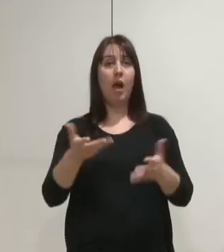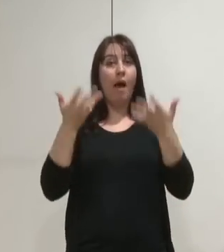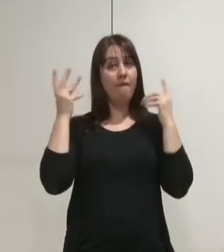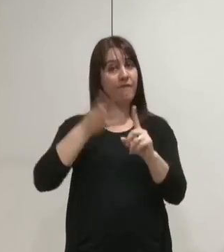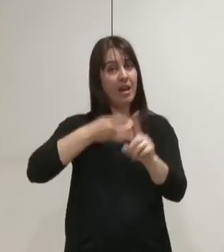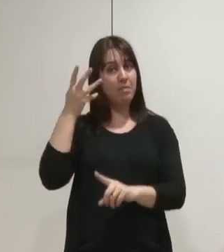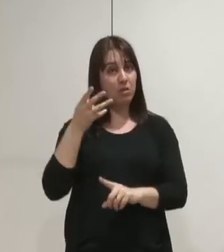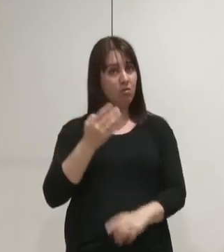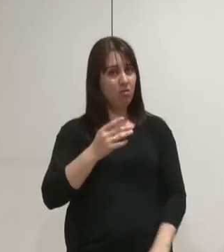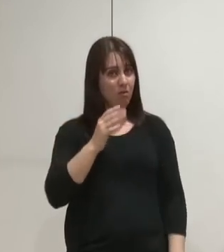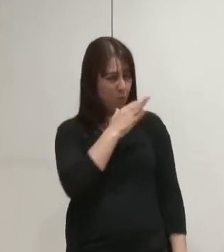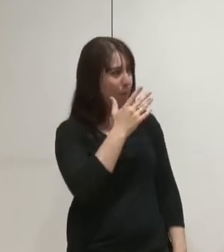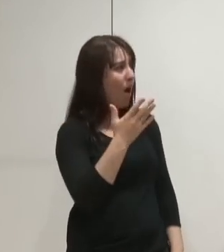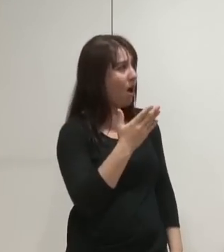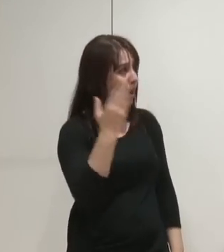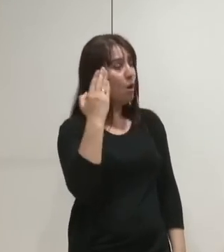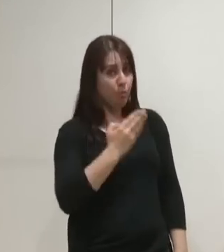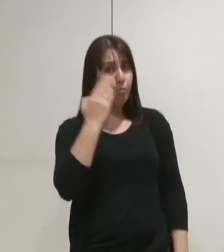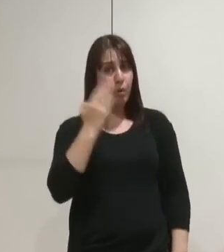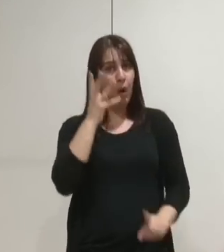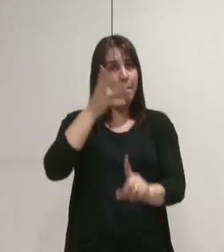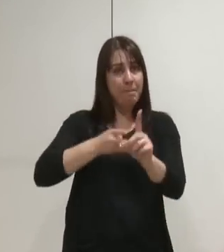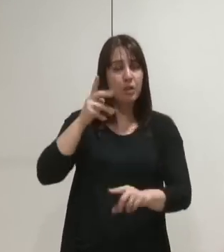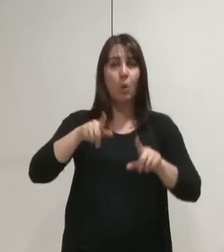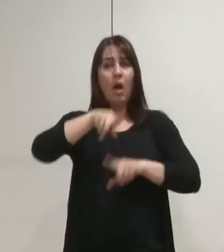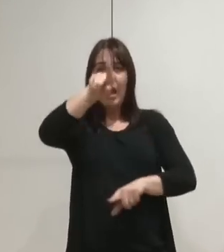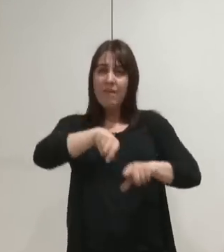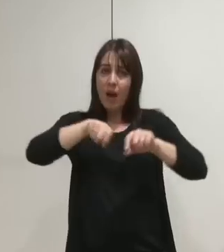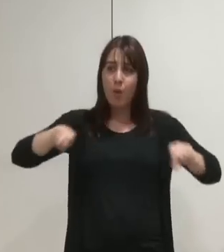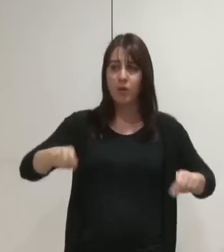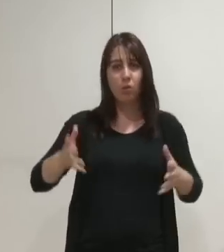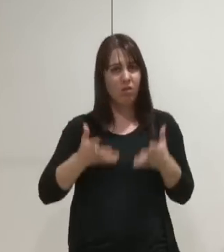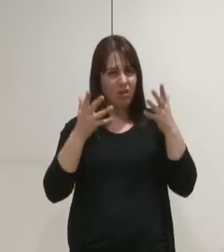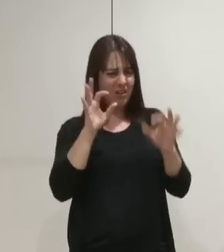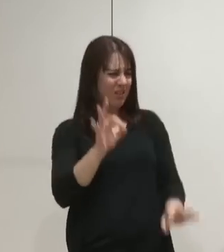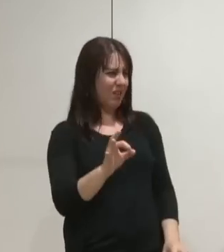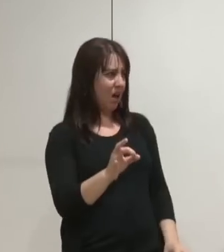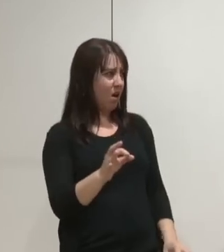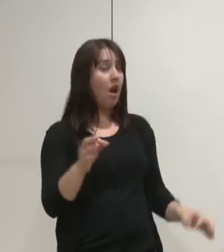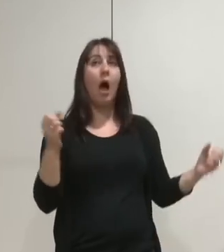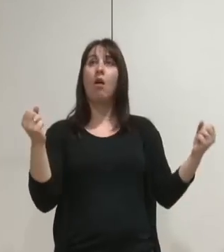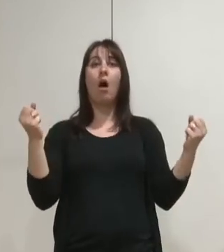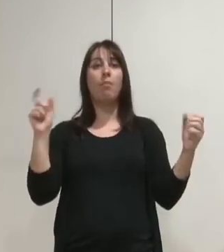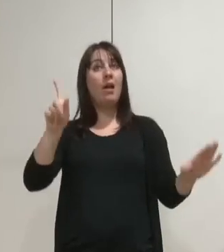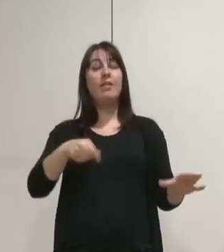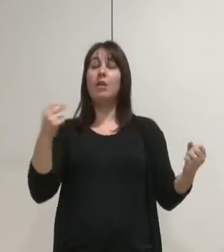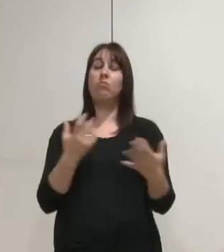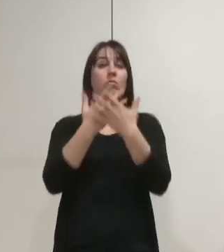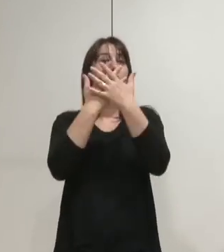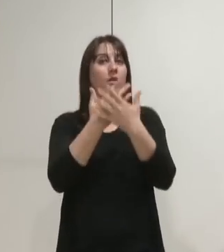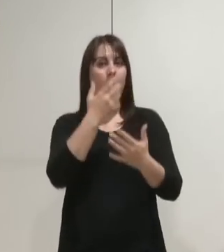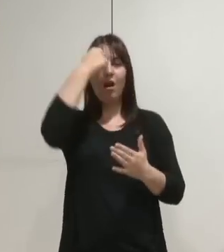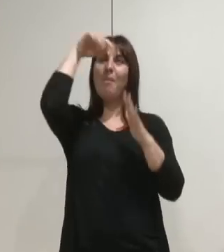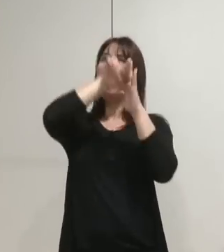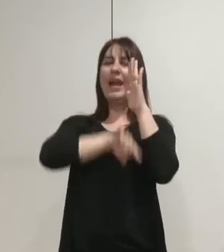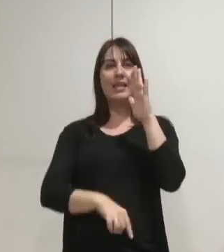élus vous avez besoin d'une mission d'information et d'évaluation pour réfléchir à cette question spontanément votre éthique ne vous